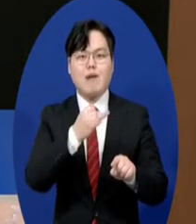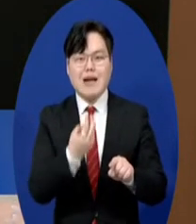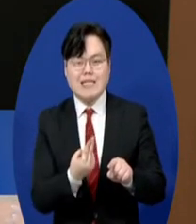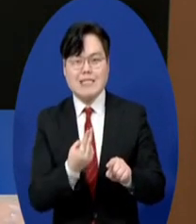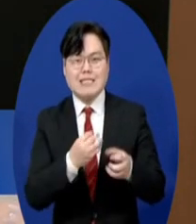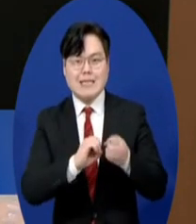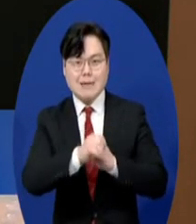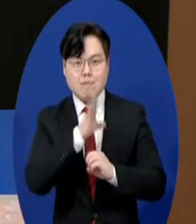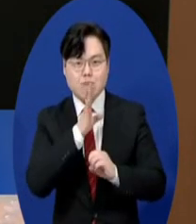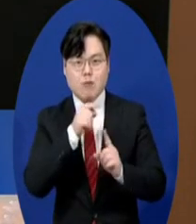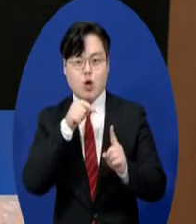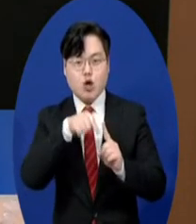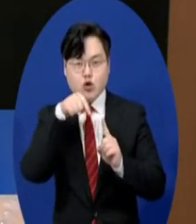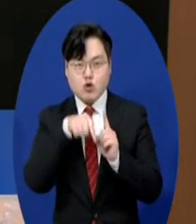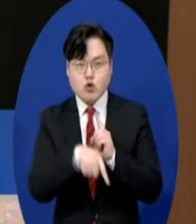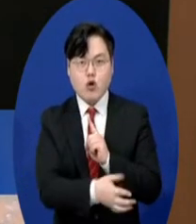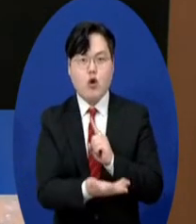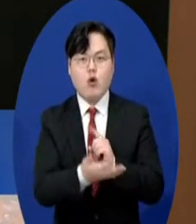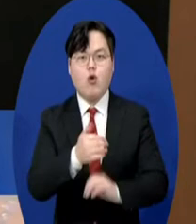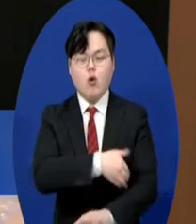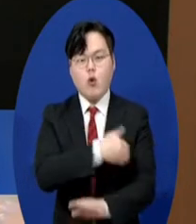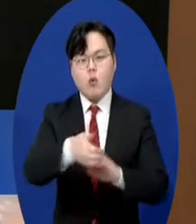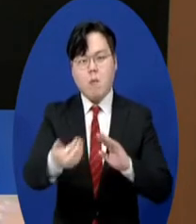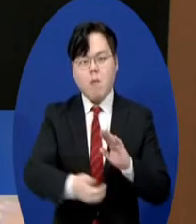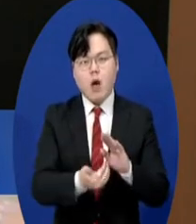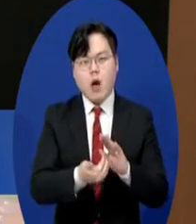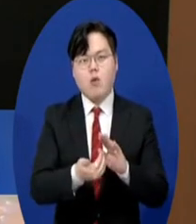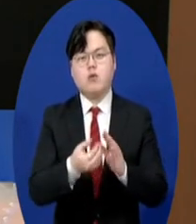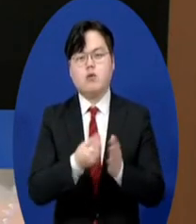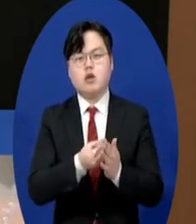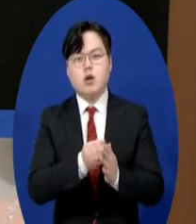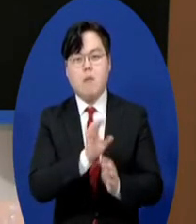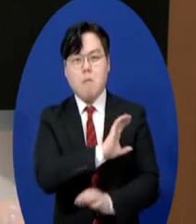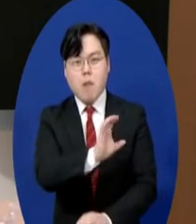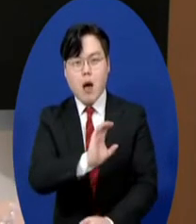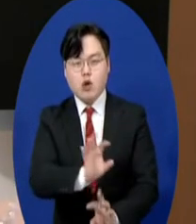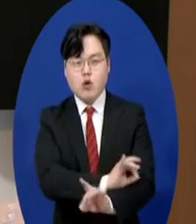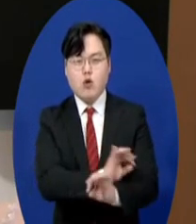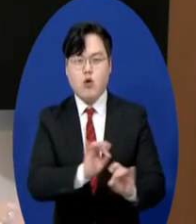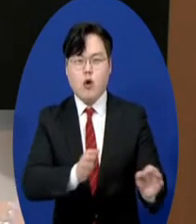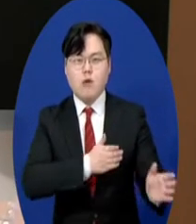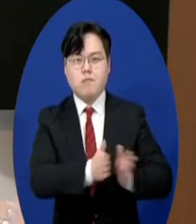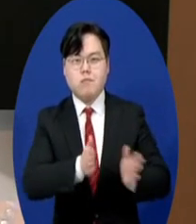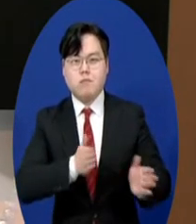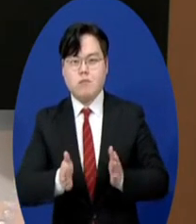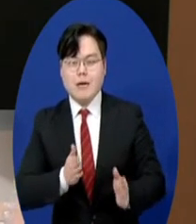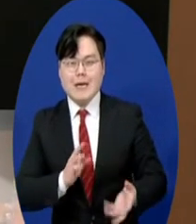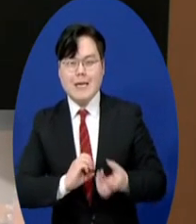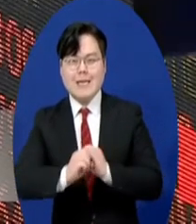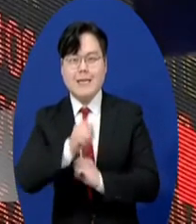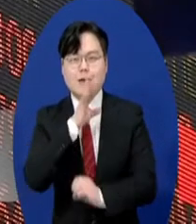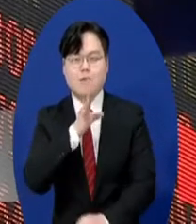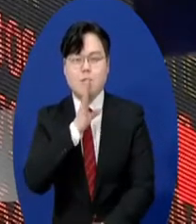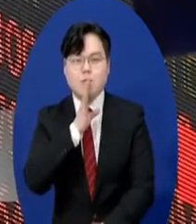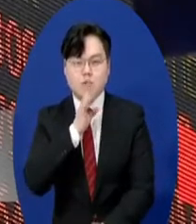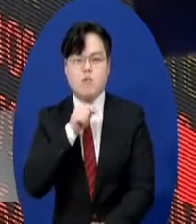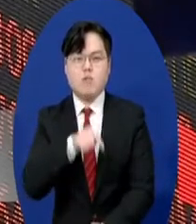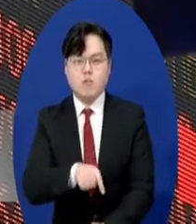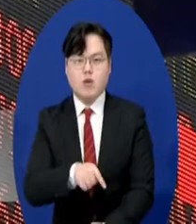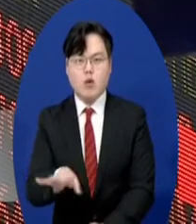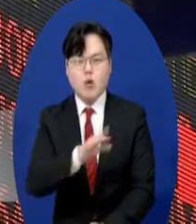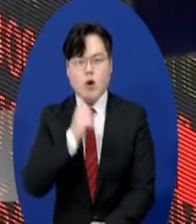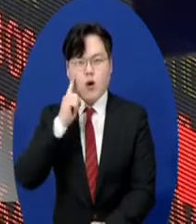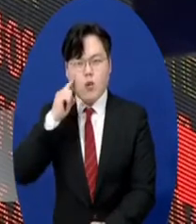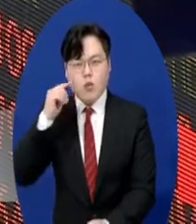одоо компаний дор одоо уул уурхайн компаниудыг чиглэл чиглэлээр нэг групп болгоод ингэж одоо авч явах хөлбөр ярьж байгаа.